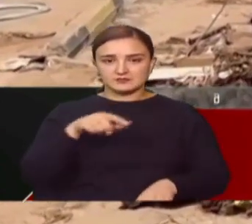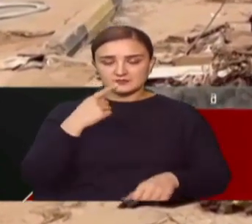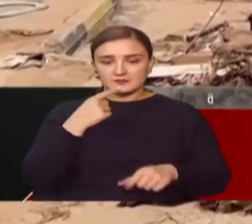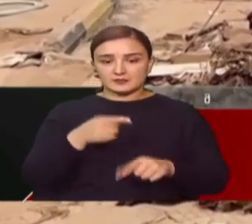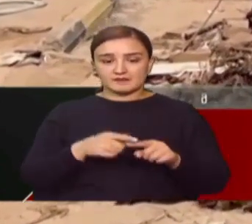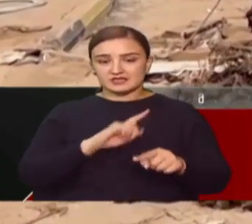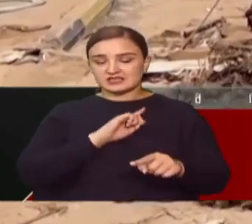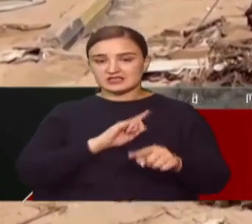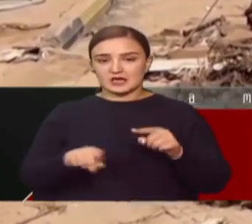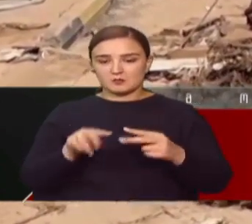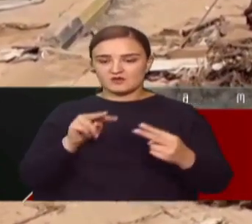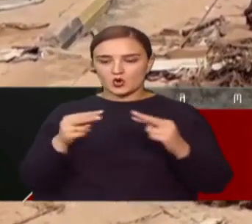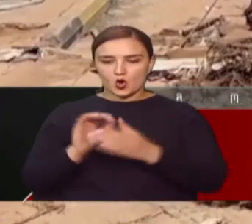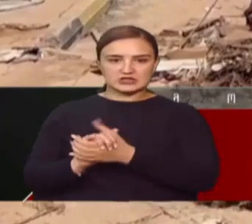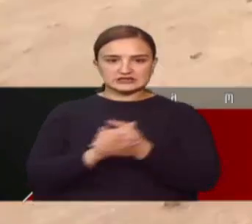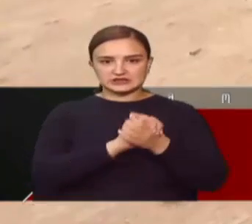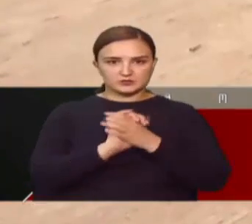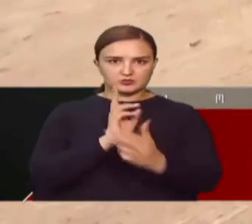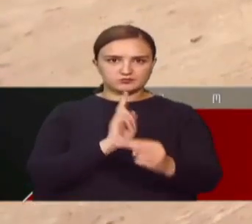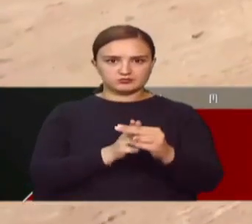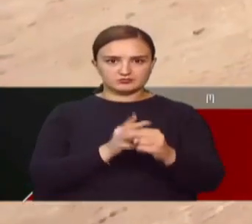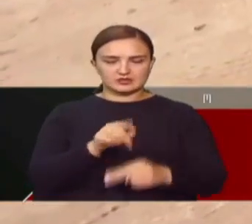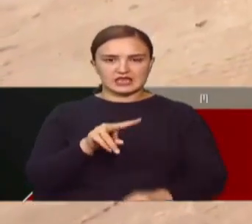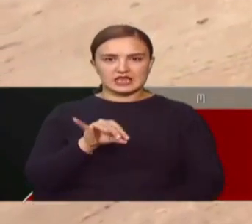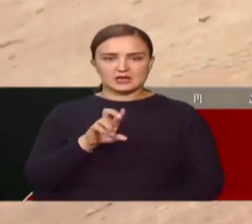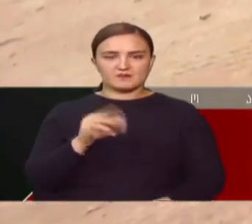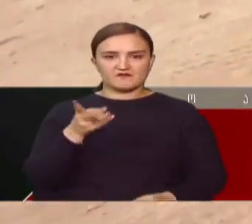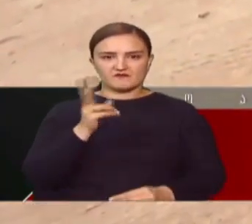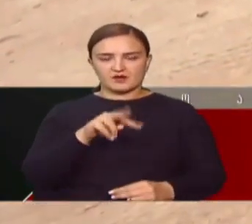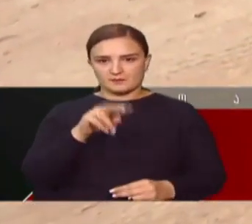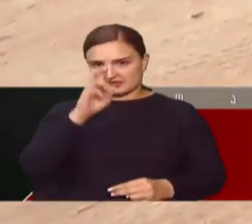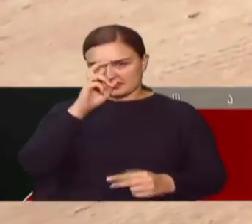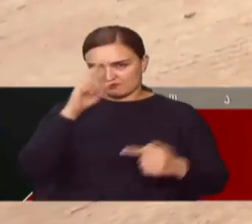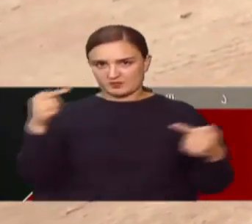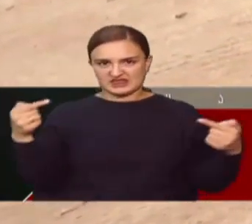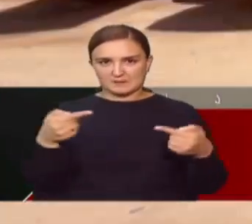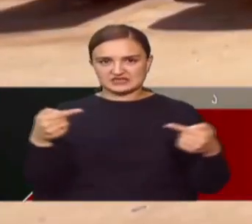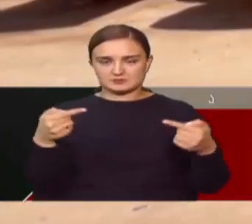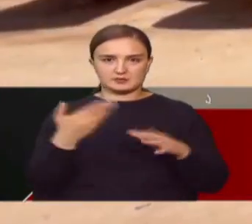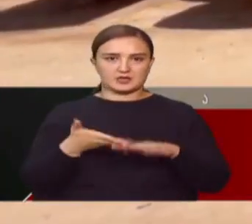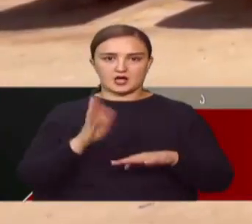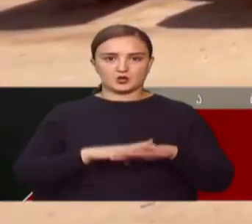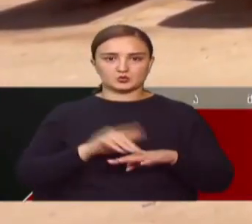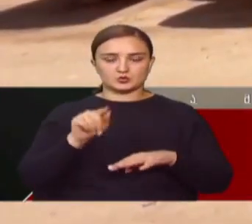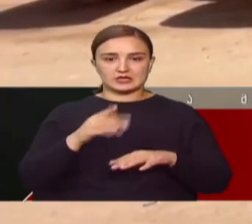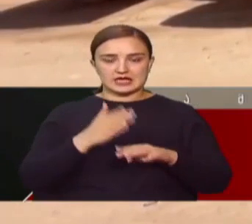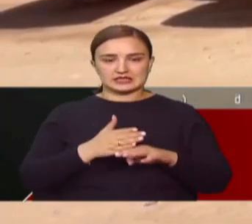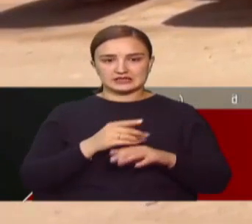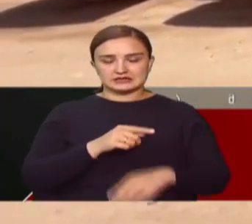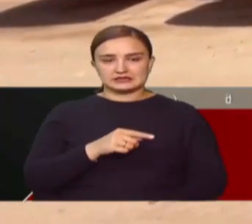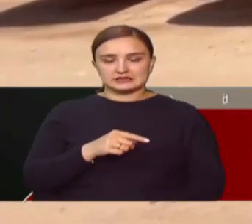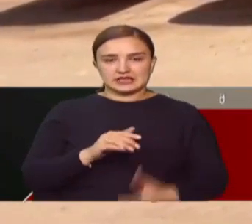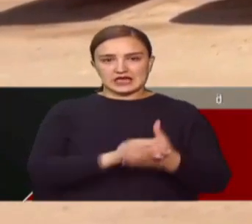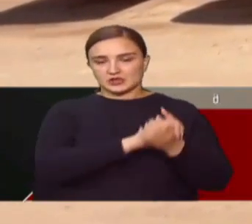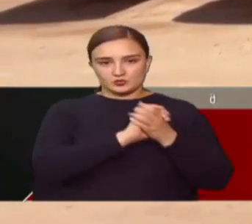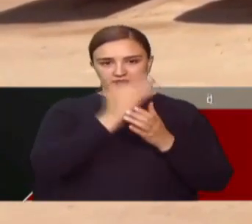კატასტროფაზე სწრაფი და კოორდინირებული რეაგირება ლიბიაში ორი დაპირისპირებული მთავრობის არსებობამ გაართულა. გაერთიანებული არაბის